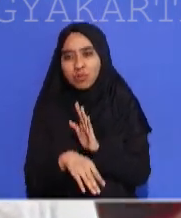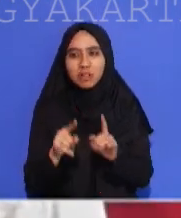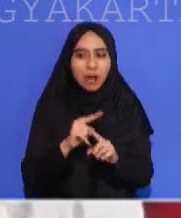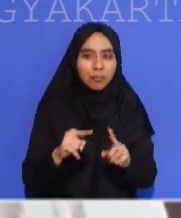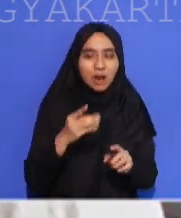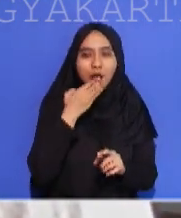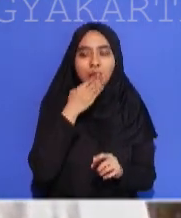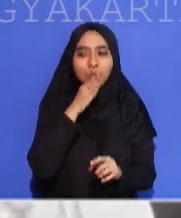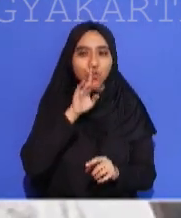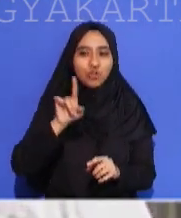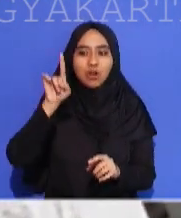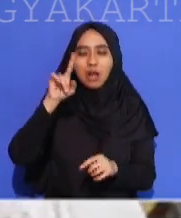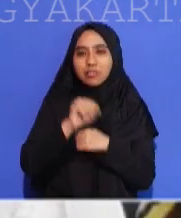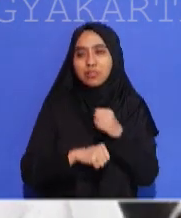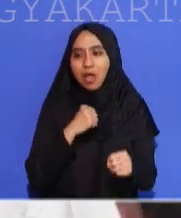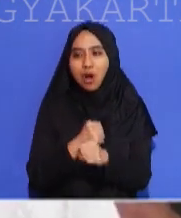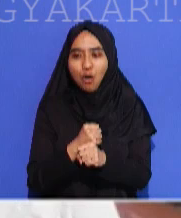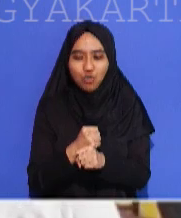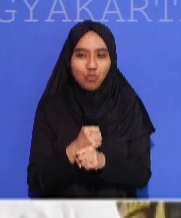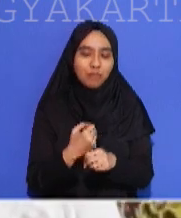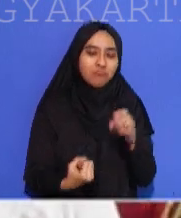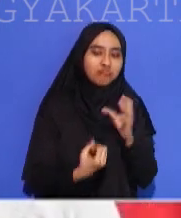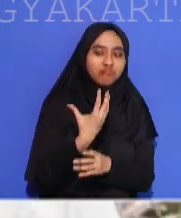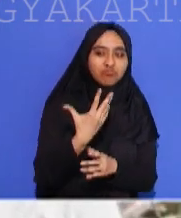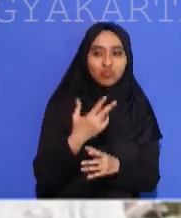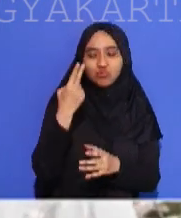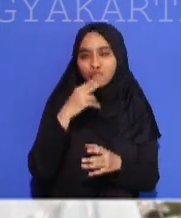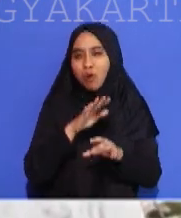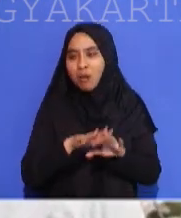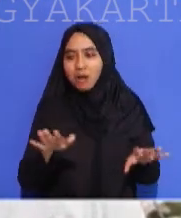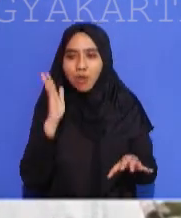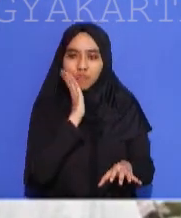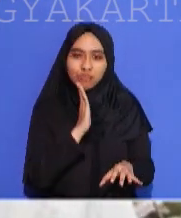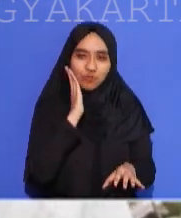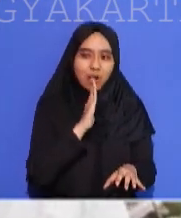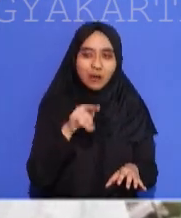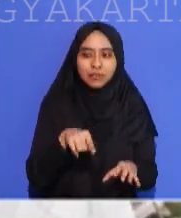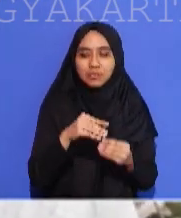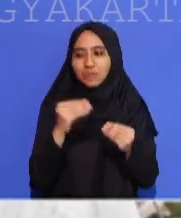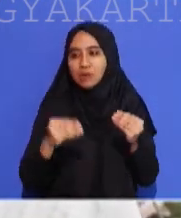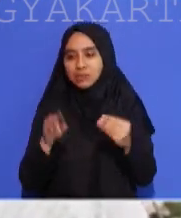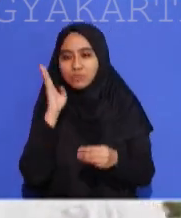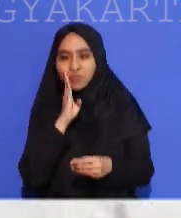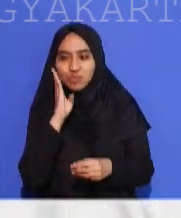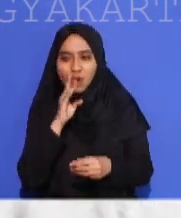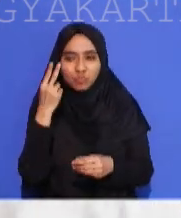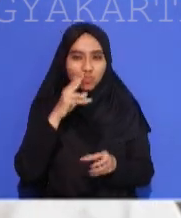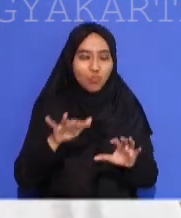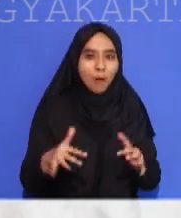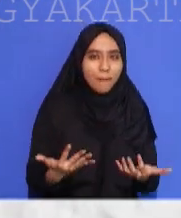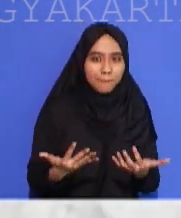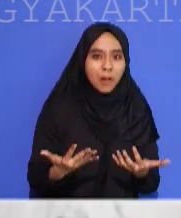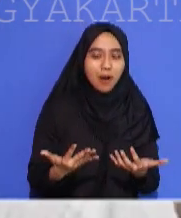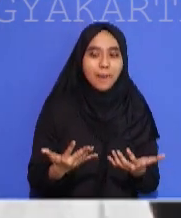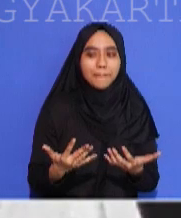2000 mulai tumbu lagi terutama untuk alangan-alangan anak muda generasi milenial untuk ber